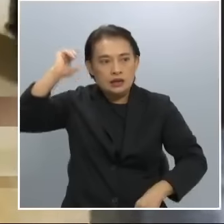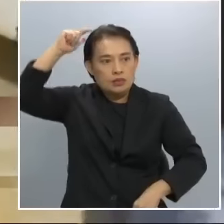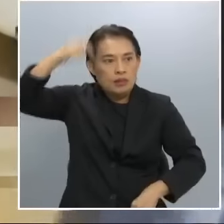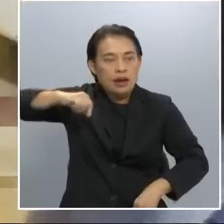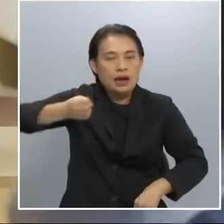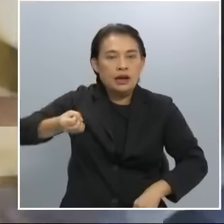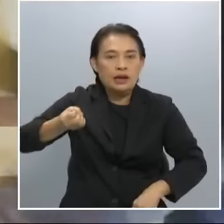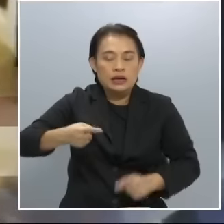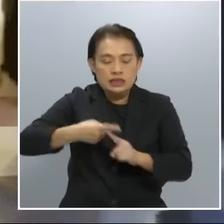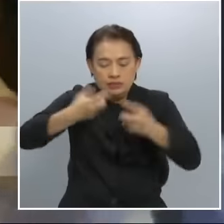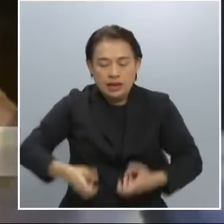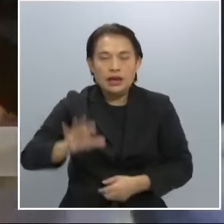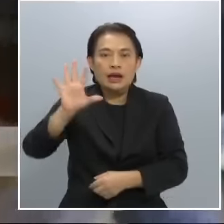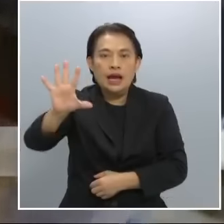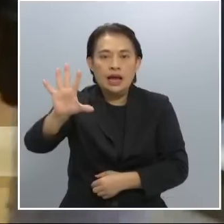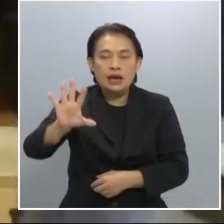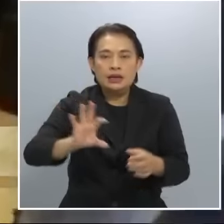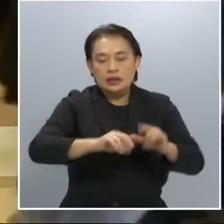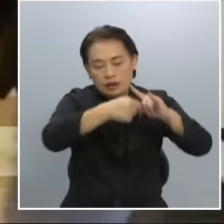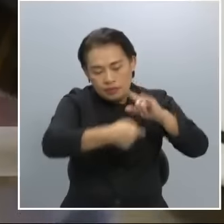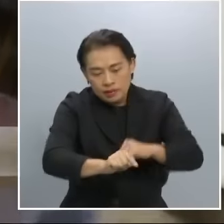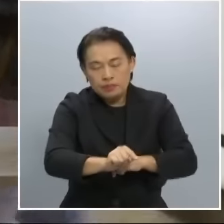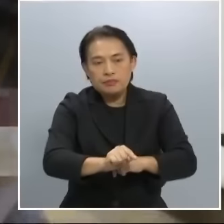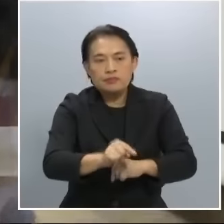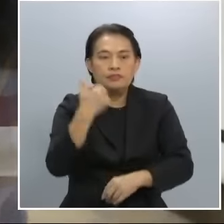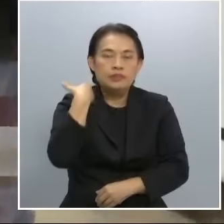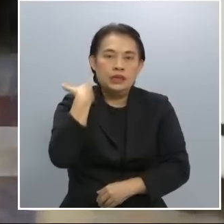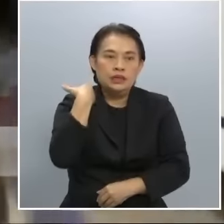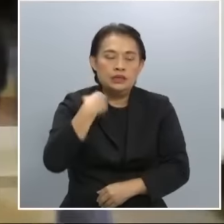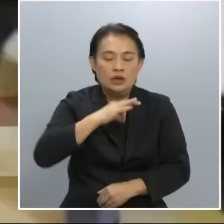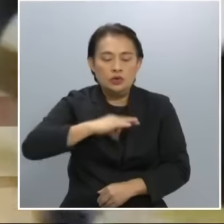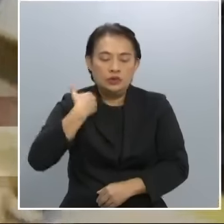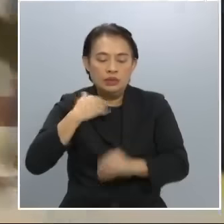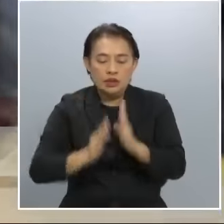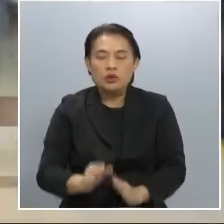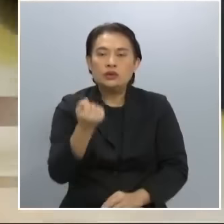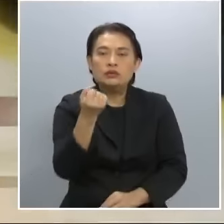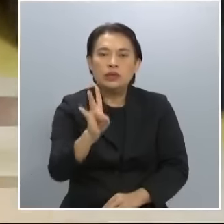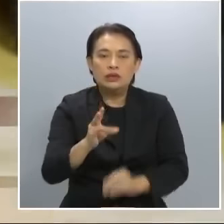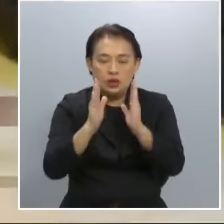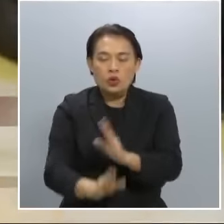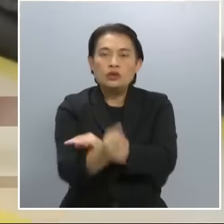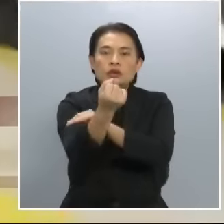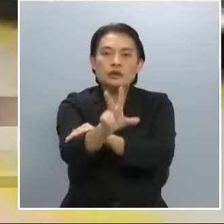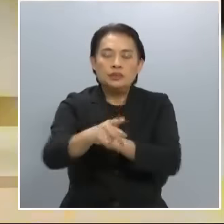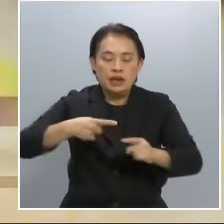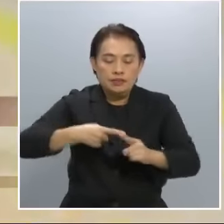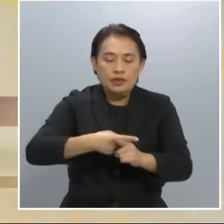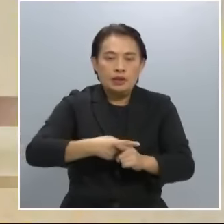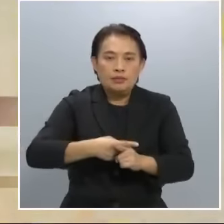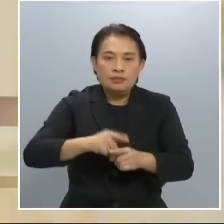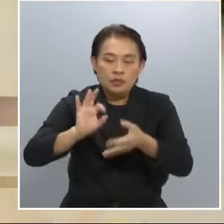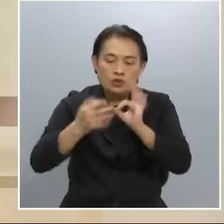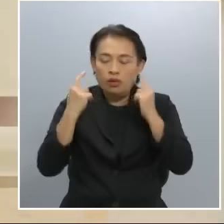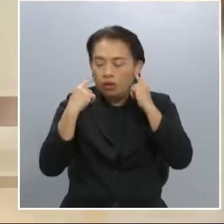สาหัส5คนบาดเจ็บจากสะเก็ดระเบิดกระสุนหนักขณะที่รู้สึกตัว17คนอีก13คนบาดเจ็บจากการถูกไฟคลอกหูแ